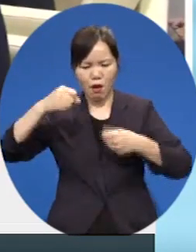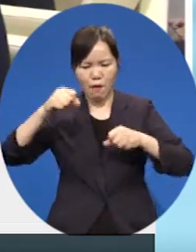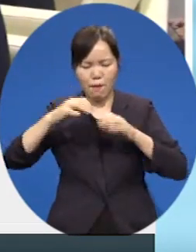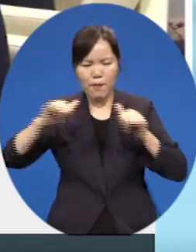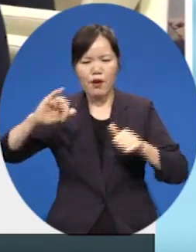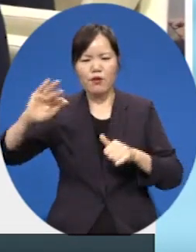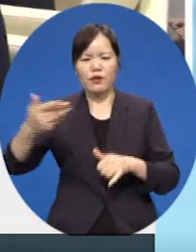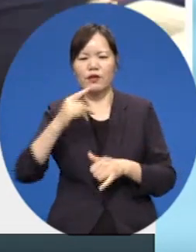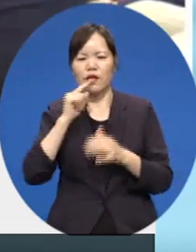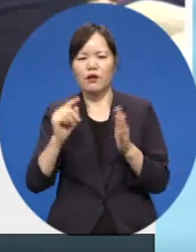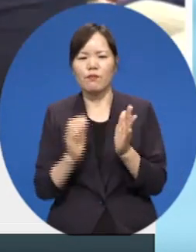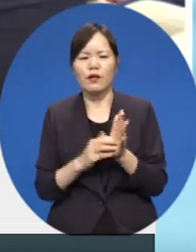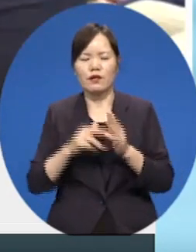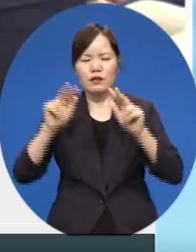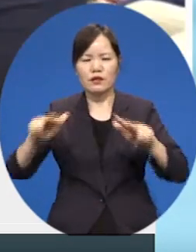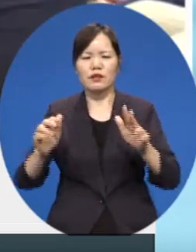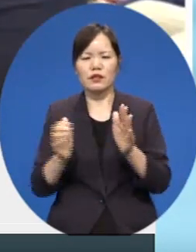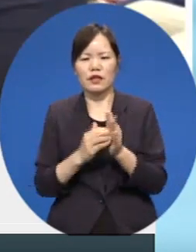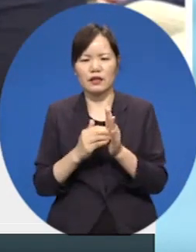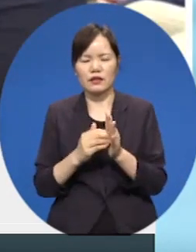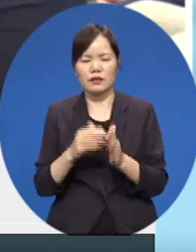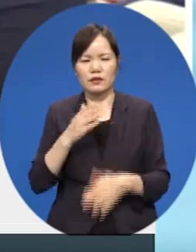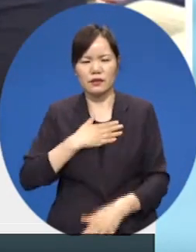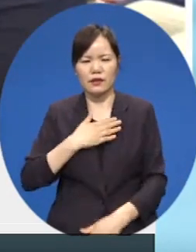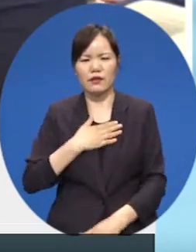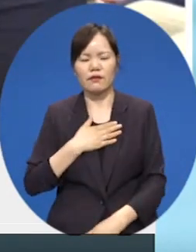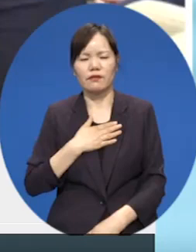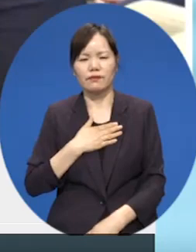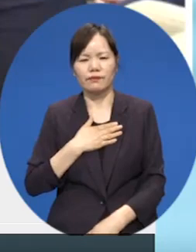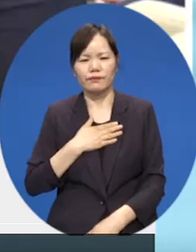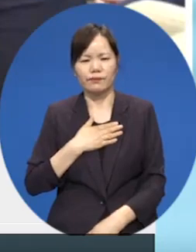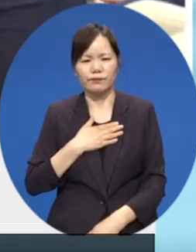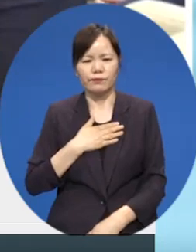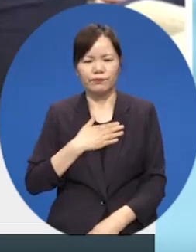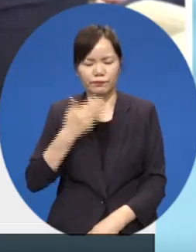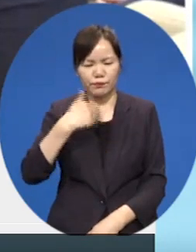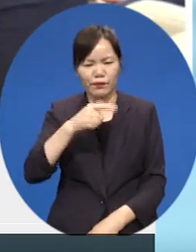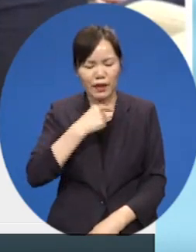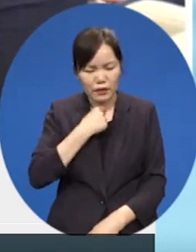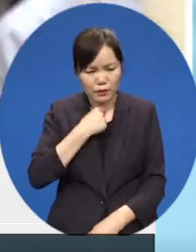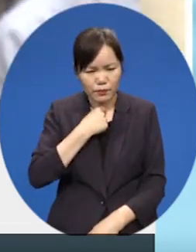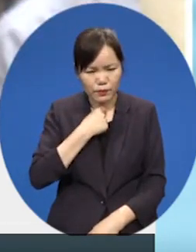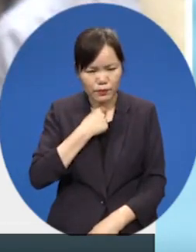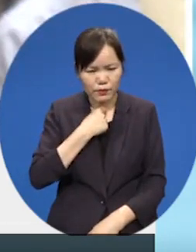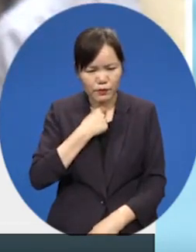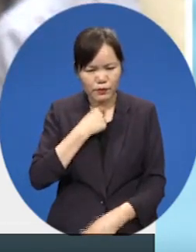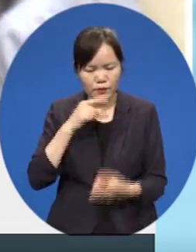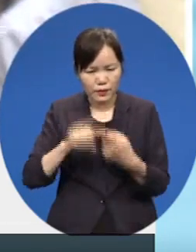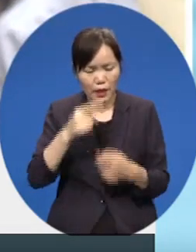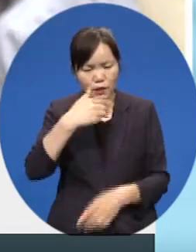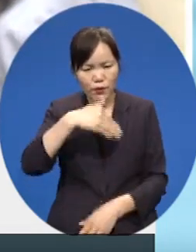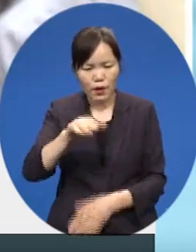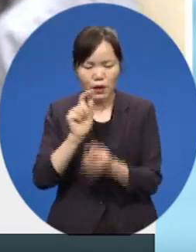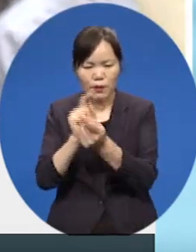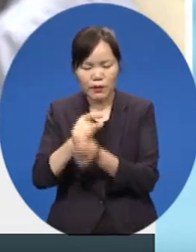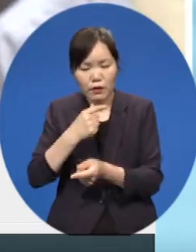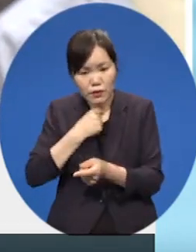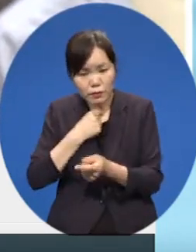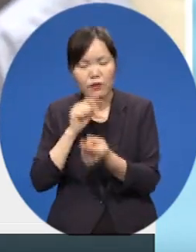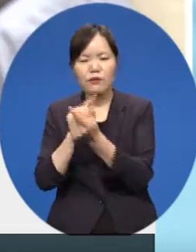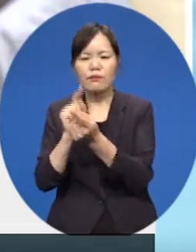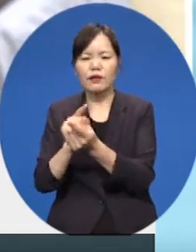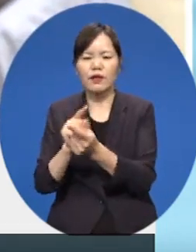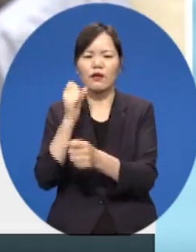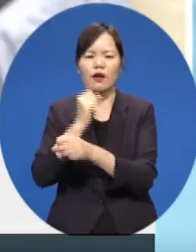얘기를 했어요. 그러니까는 이제까지는 본인이 뭐 가고 싶은데 가고 만나고 싶은 사람 만나고 하고 싶은 말 했는데